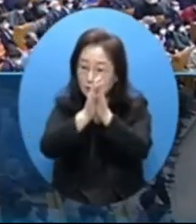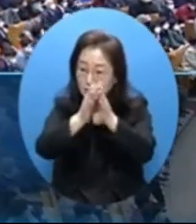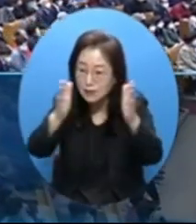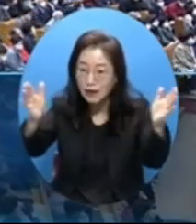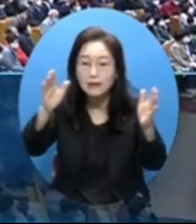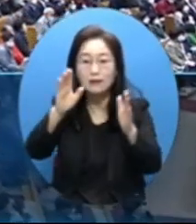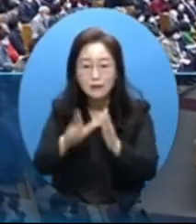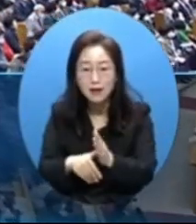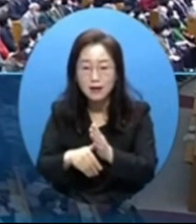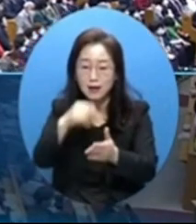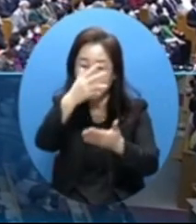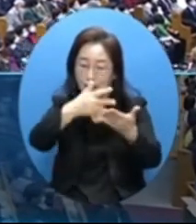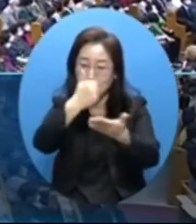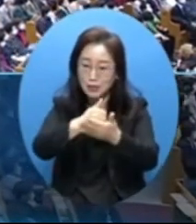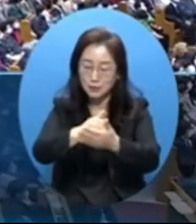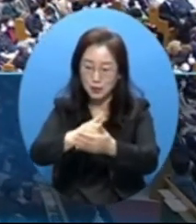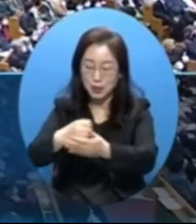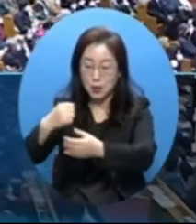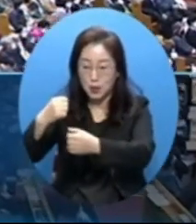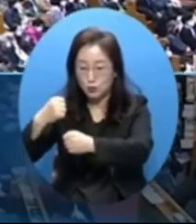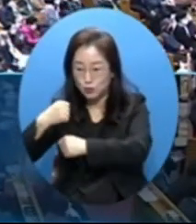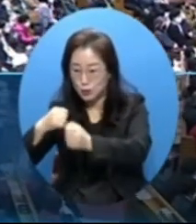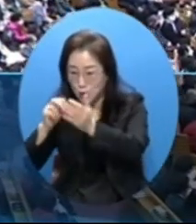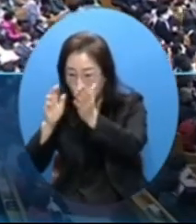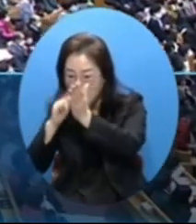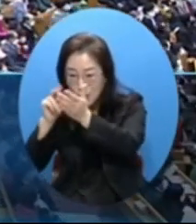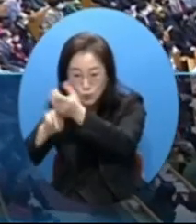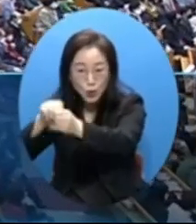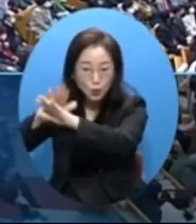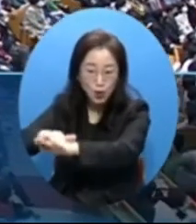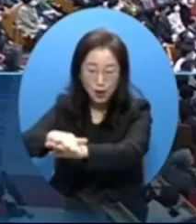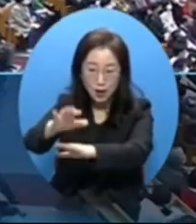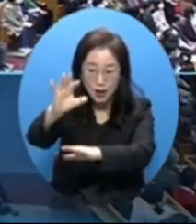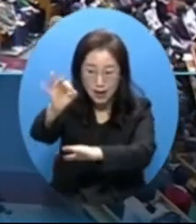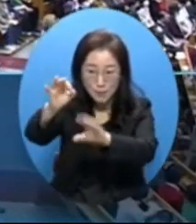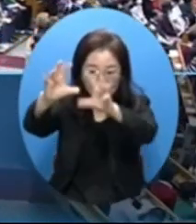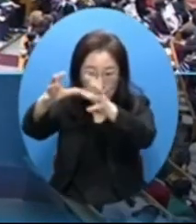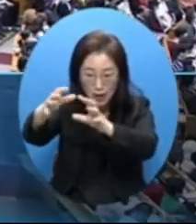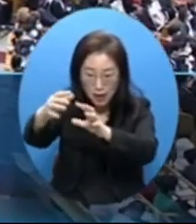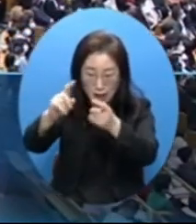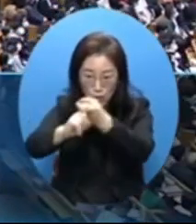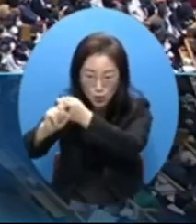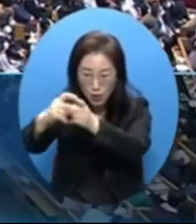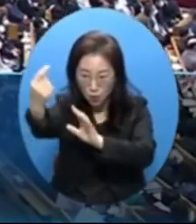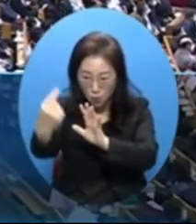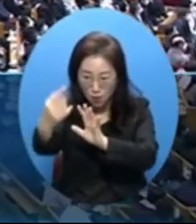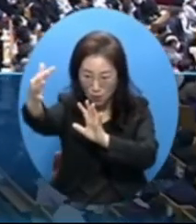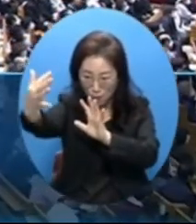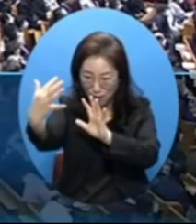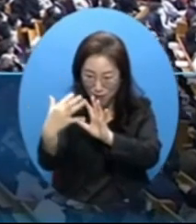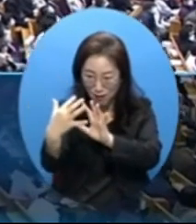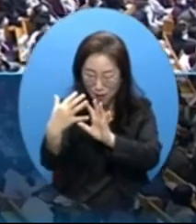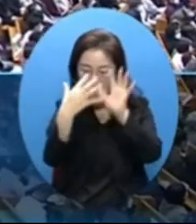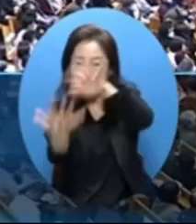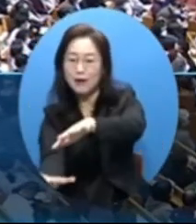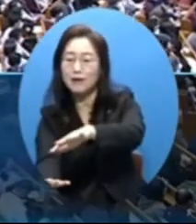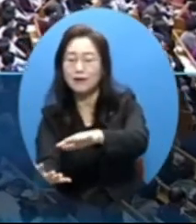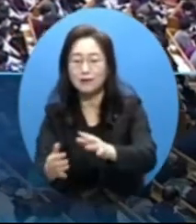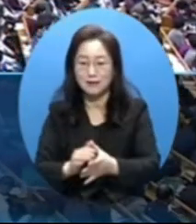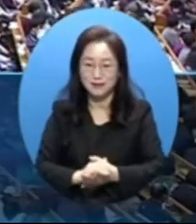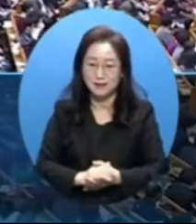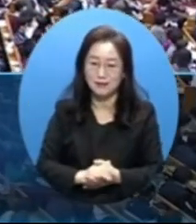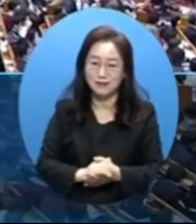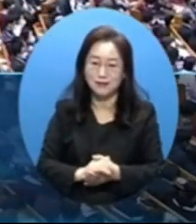때에 하나님께서 복병을 더 유다를 치러 온 암몬 자손과 모압과 세상 주민들을 치게 하심으로 그들이 더하였으니